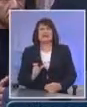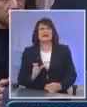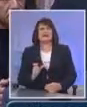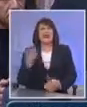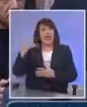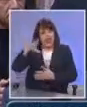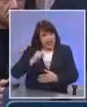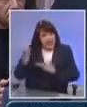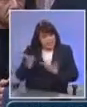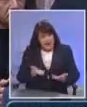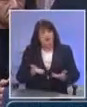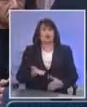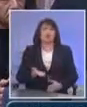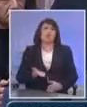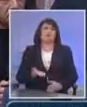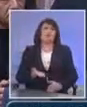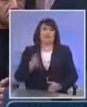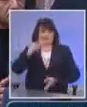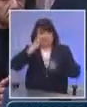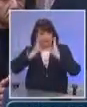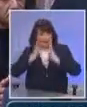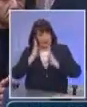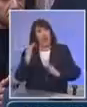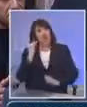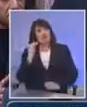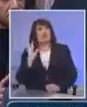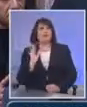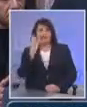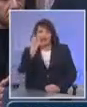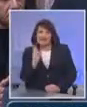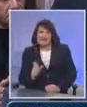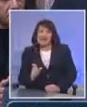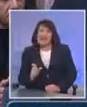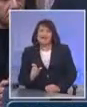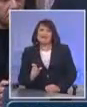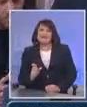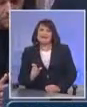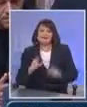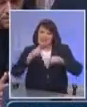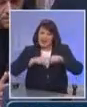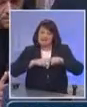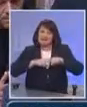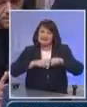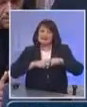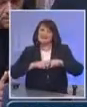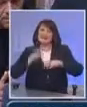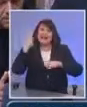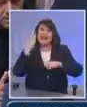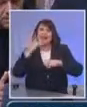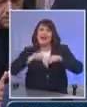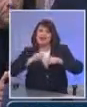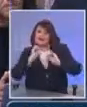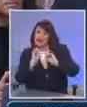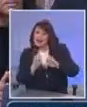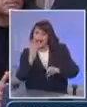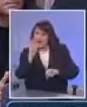λαβέ», «πάταξον με», «άκουσαν δε». Αλλά αυτή η αριστερά την οποία εκπροσωπεί η κυβέρνηση δεν